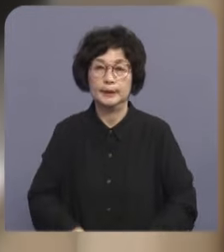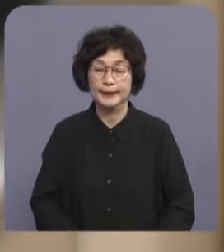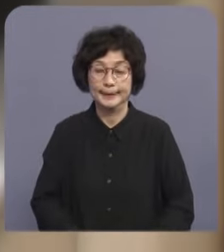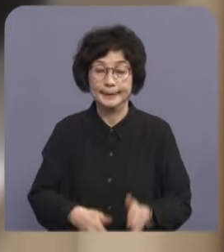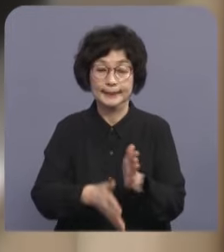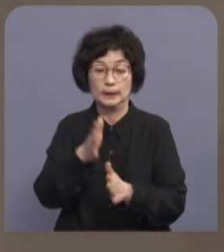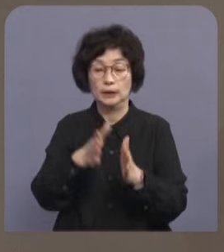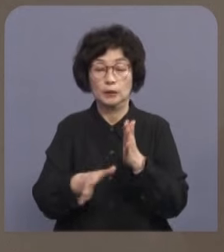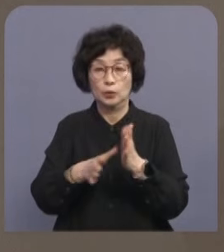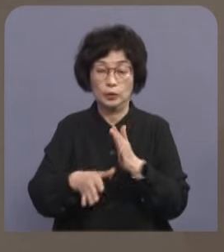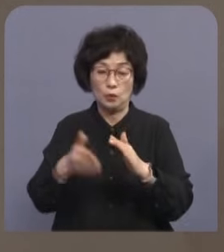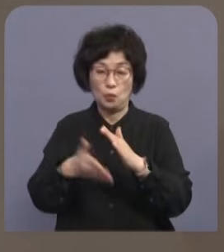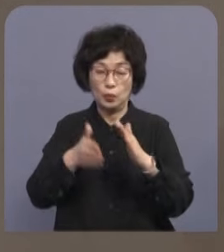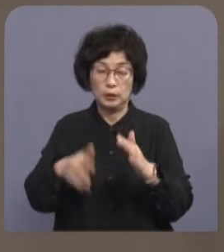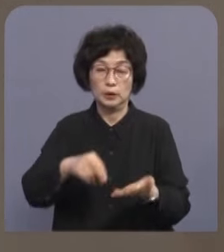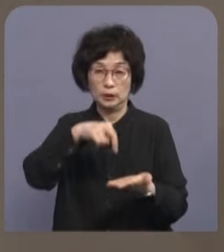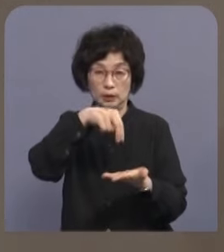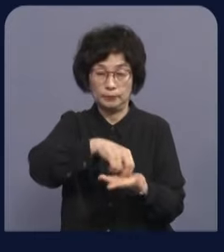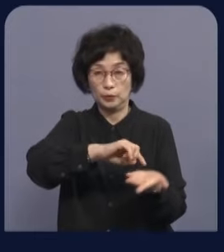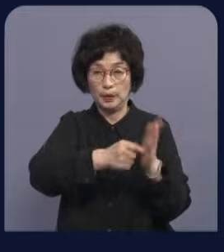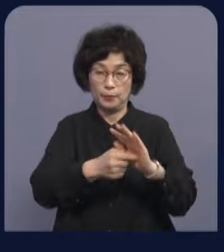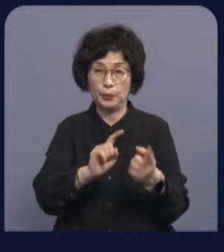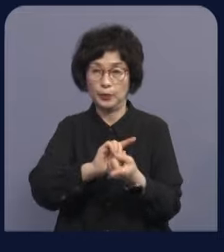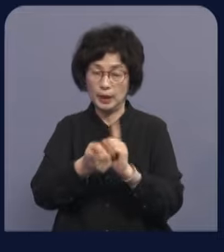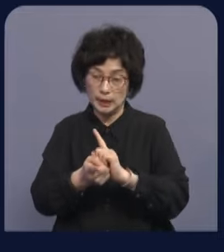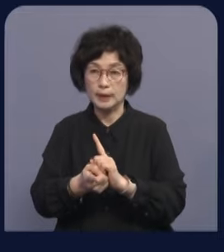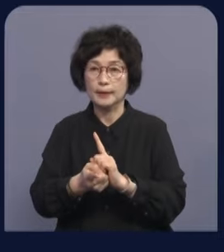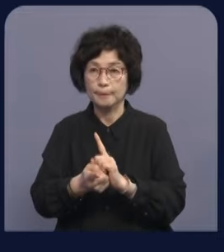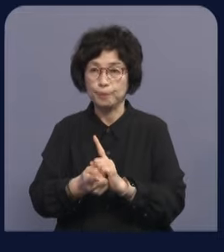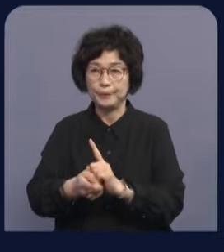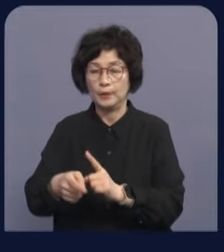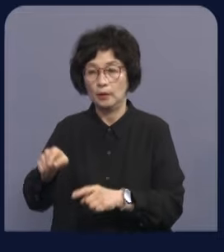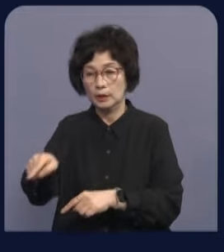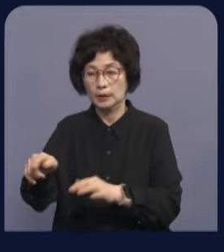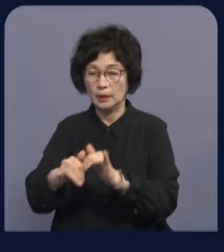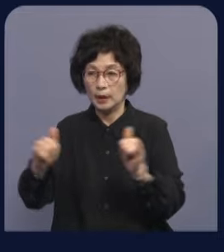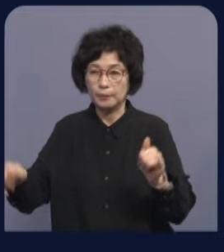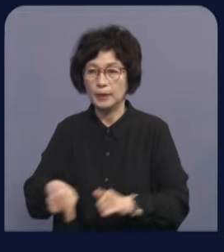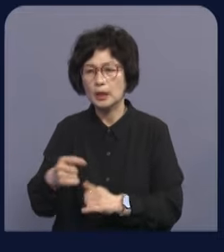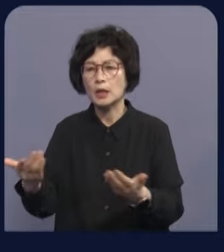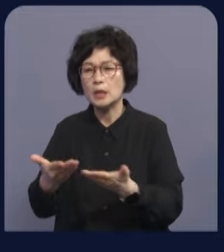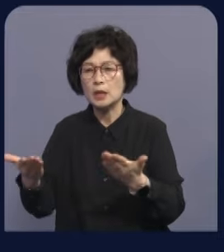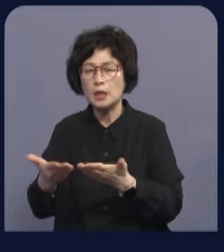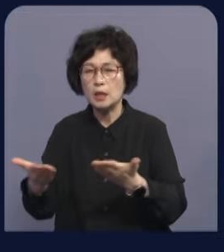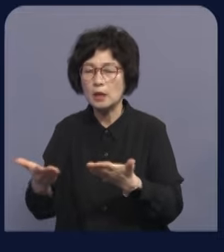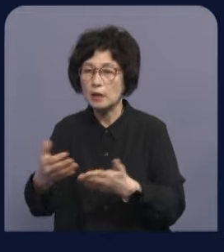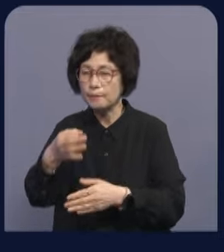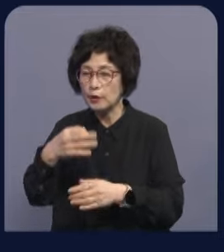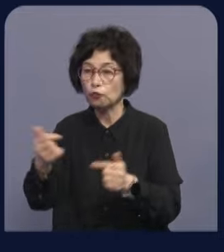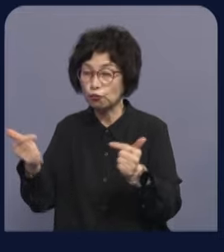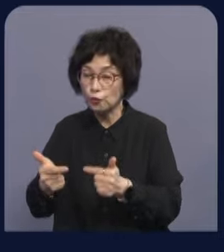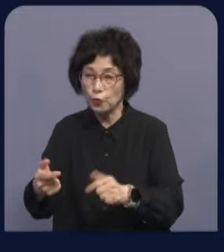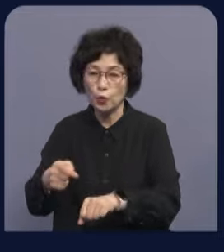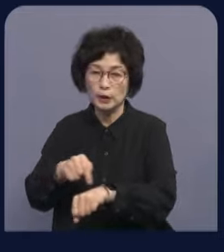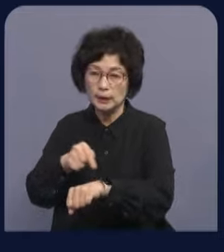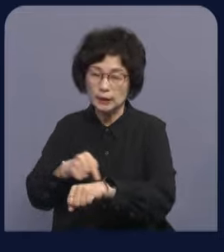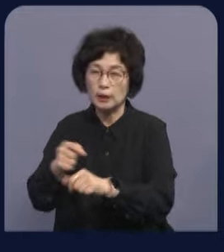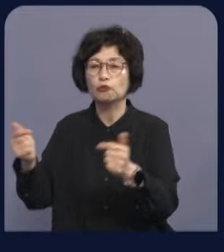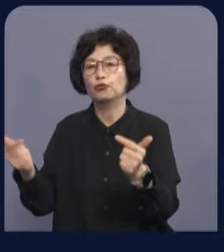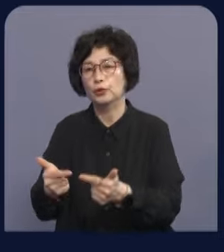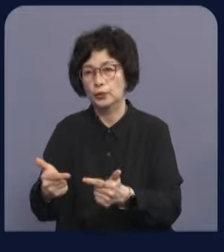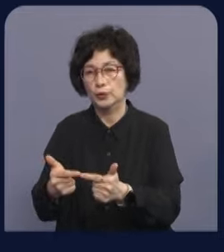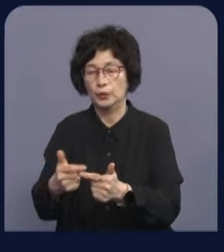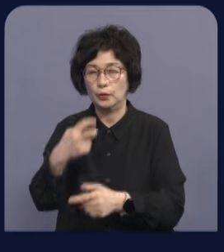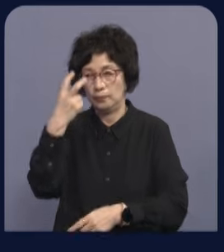시설공단은 공식 입장 대신 임금피크제 대상자들의 업무강도를 줄이거나 노동시간을 단축하는 등의 방안을